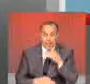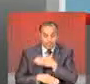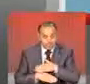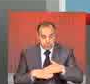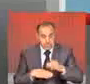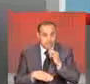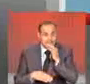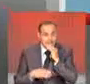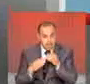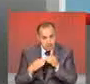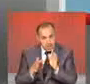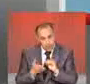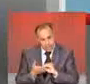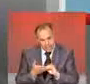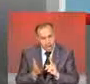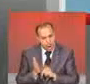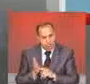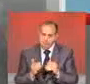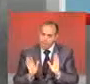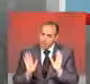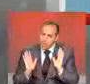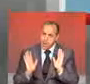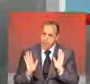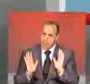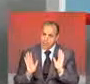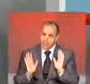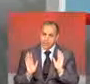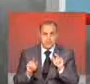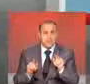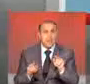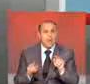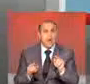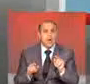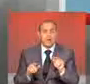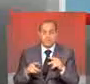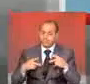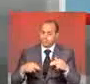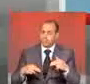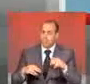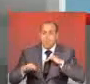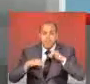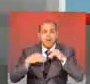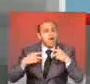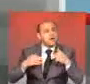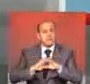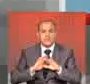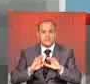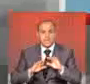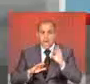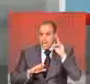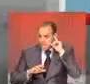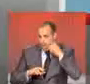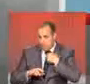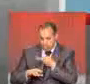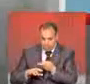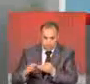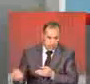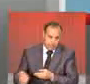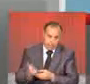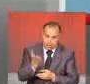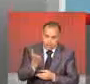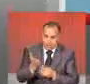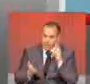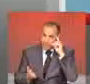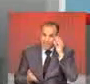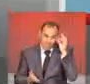زال مفتوح إداريا وقانونيا مفتوح، بطبيعة الحال الحركة متوقفة، يسمح للليبيين إن أرادوا الدخول بكل حال وإن